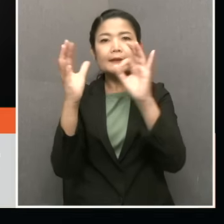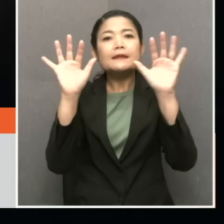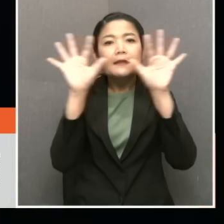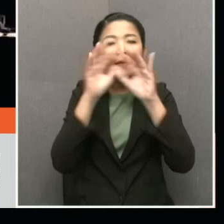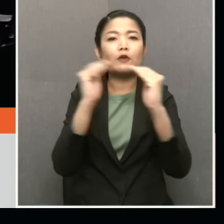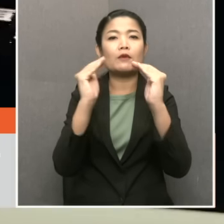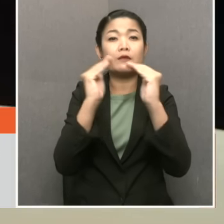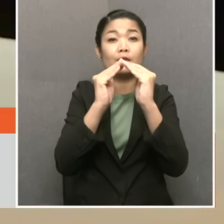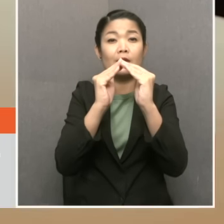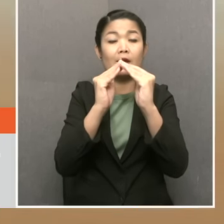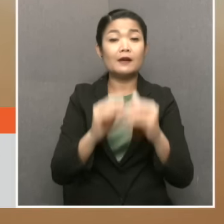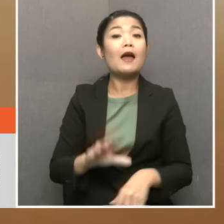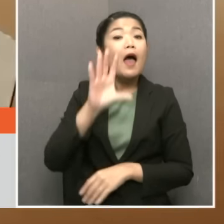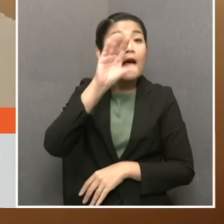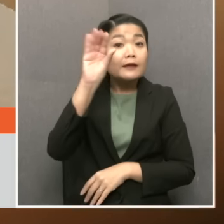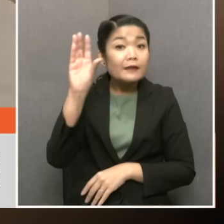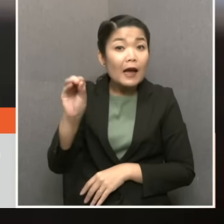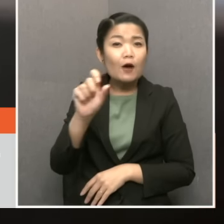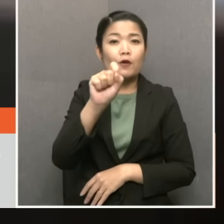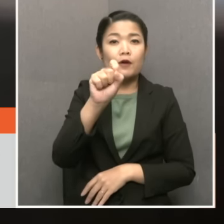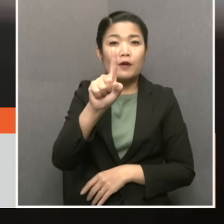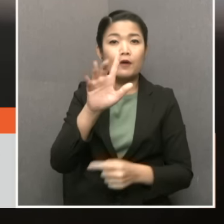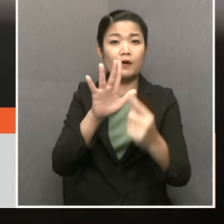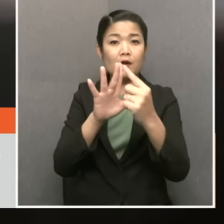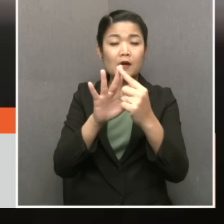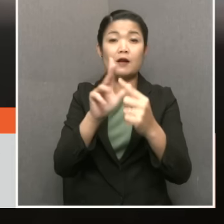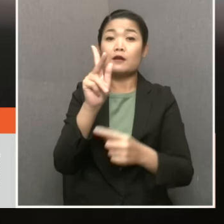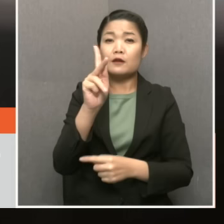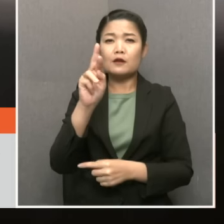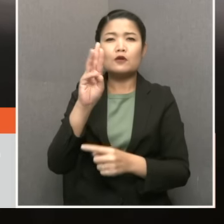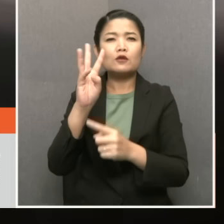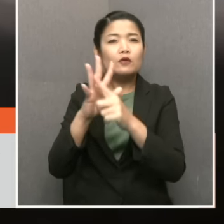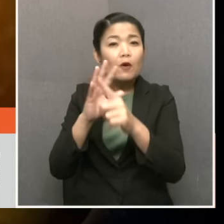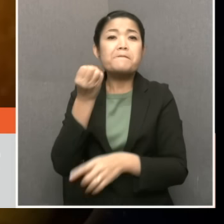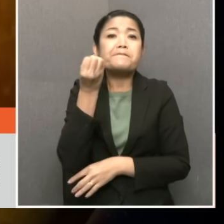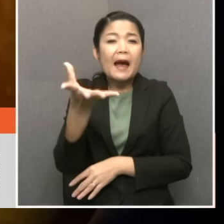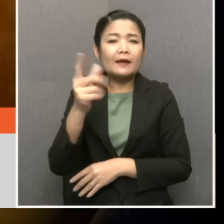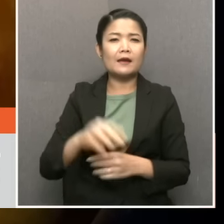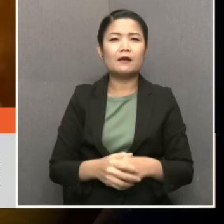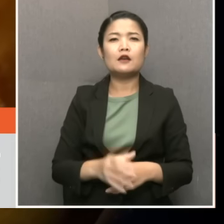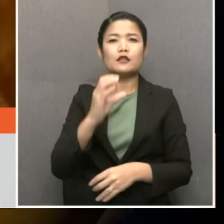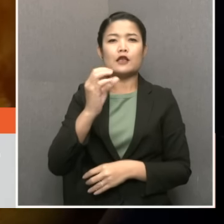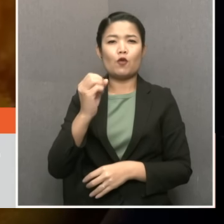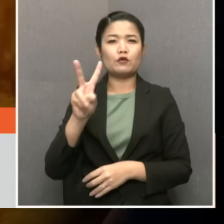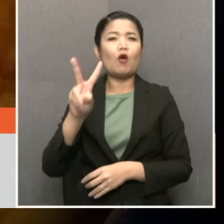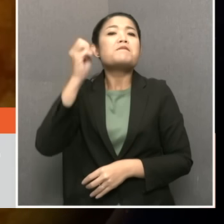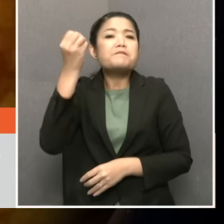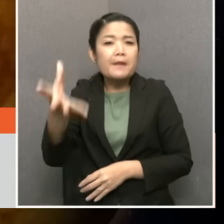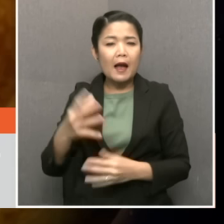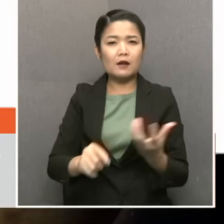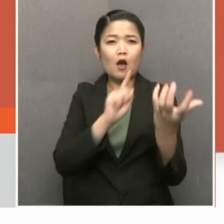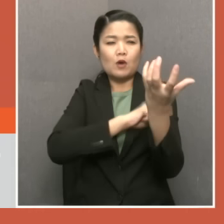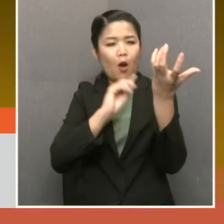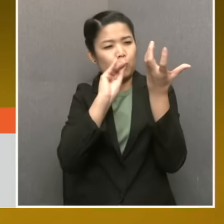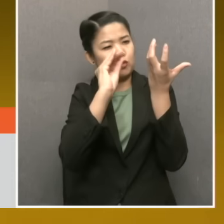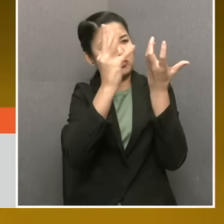ดาวศุกประกอบไปด้วยก๊าซคาร์บอนไดออกไซด์เป็นส่วนใหญ่มีชั้นเมฆอยู่หลายชั้นทำให้ไม่สามารถมองเห็น